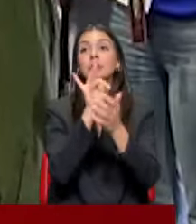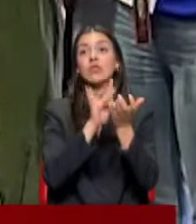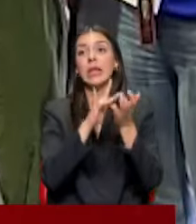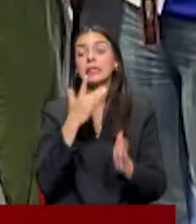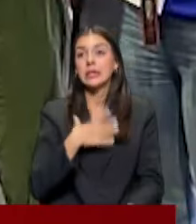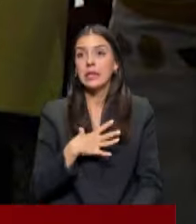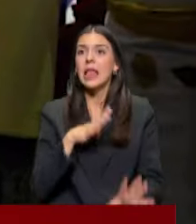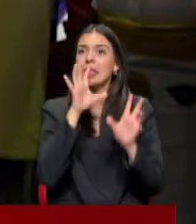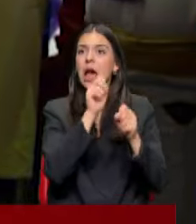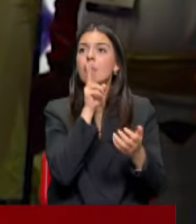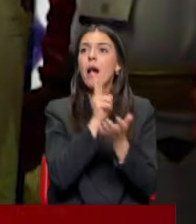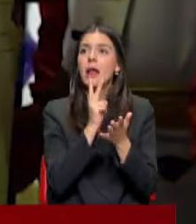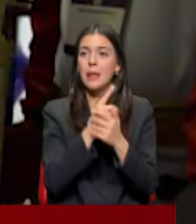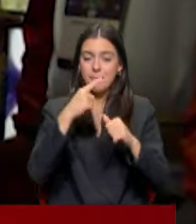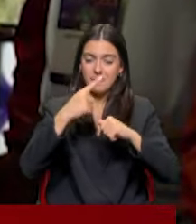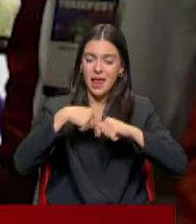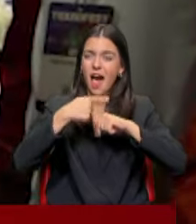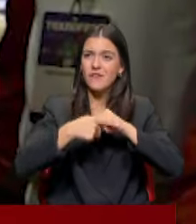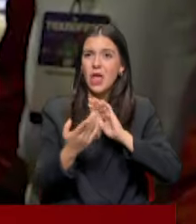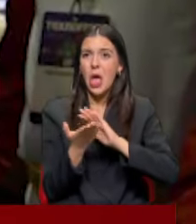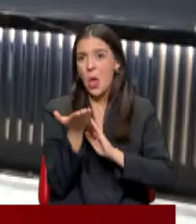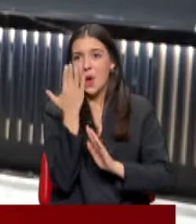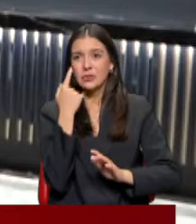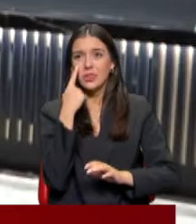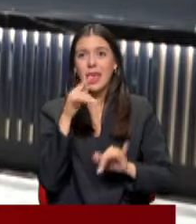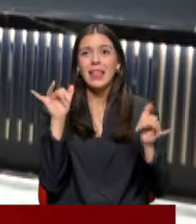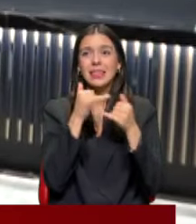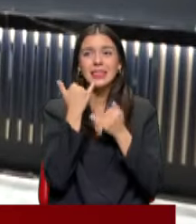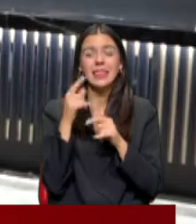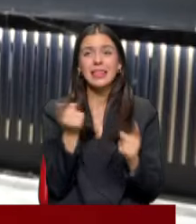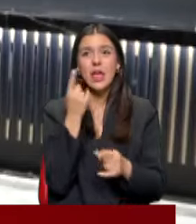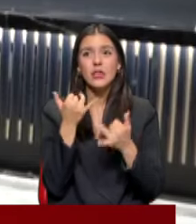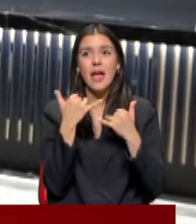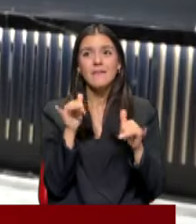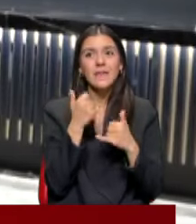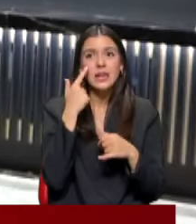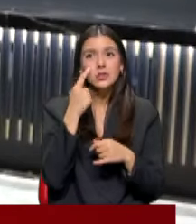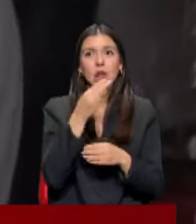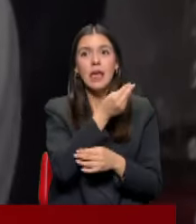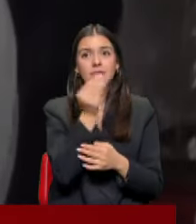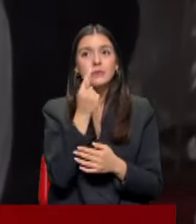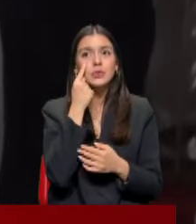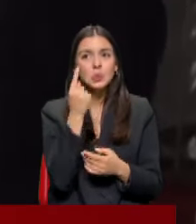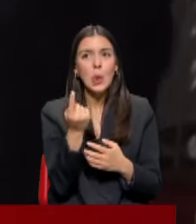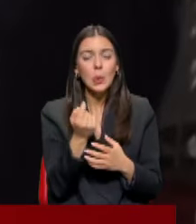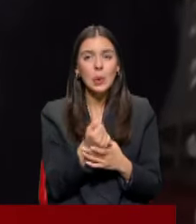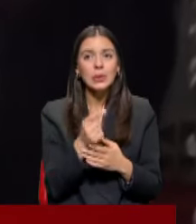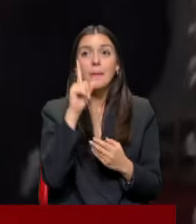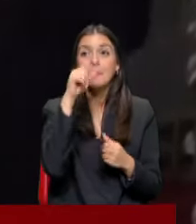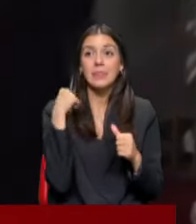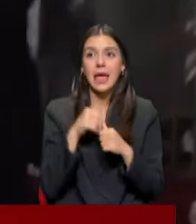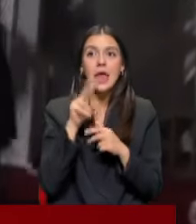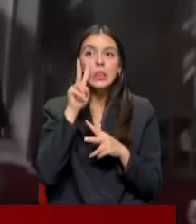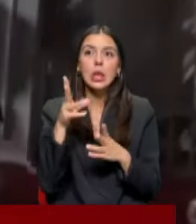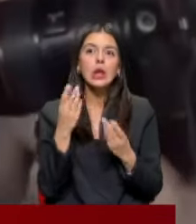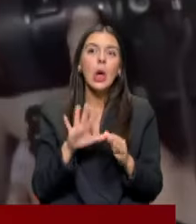istendi. Yakalama kararından bir hafta önce Teknofest'te dondurma dağıtırken görülmüştü Sami Kervancıoğlu. Bir daha da